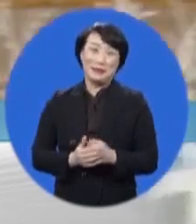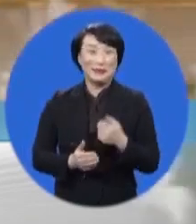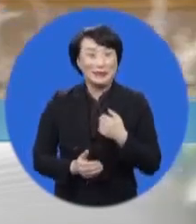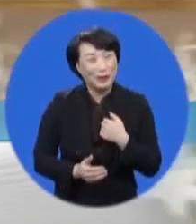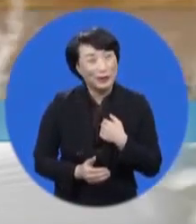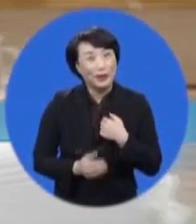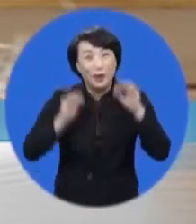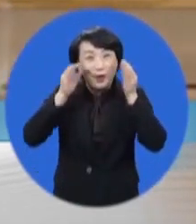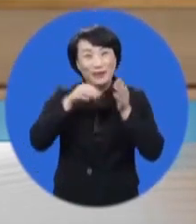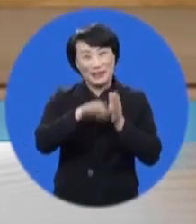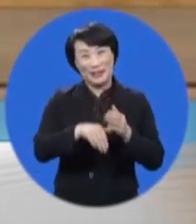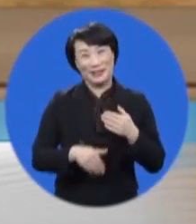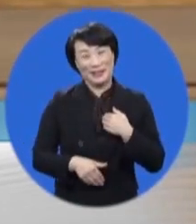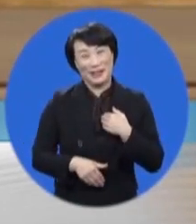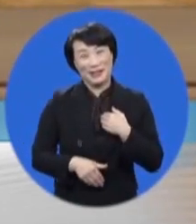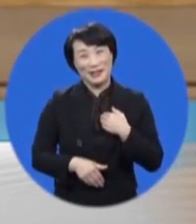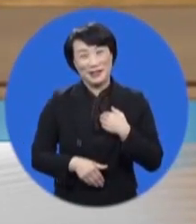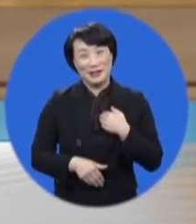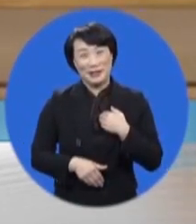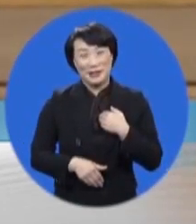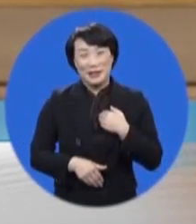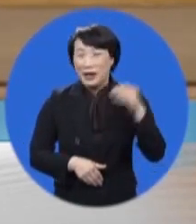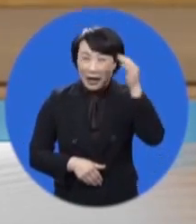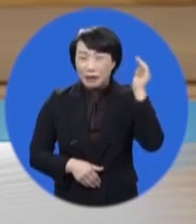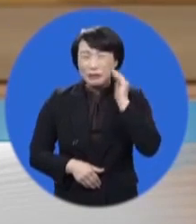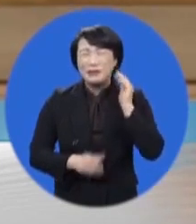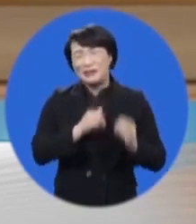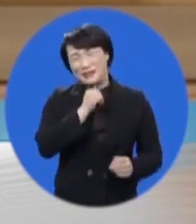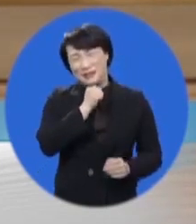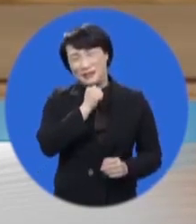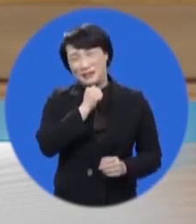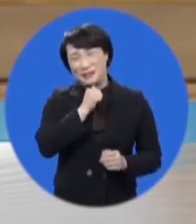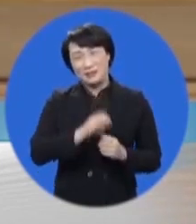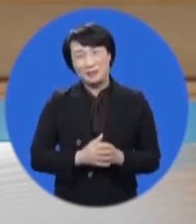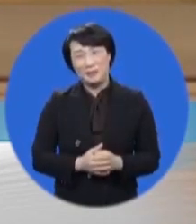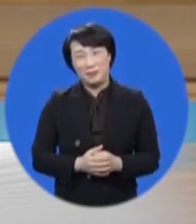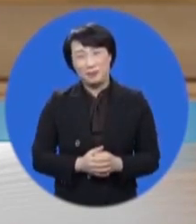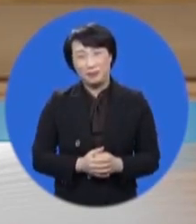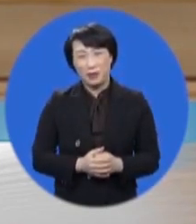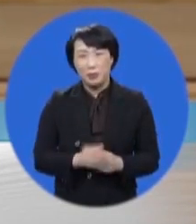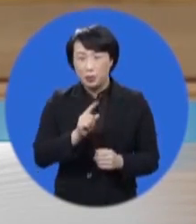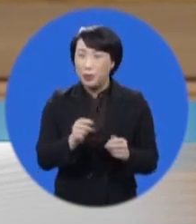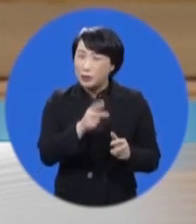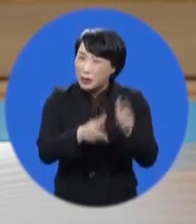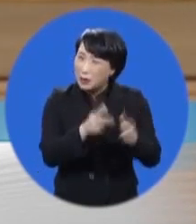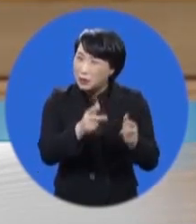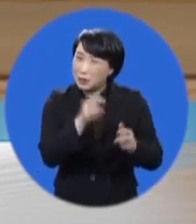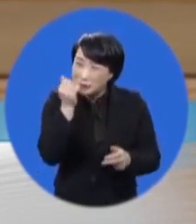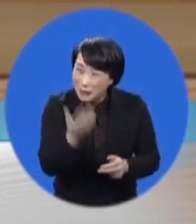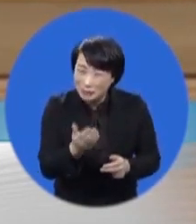저는 제가 어렸을 때 우리나라가 가난했죠. 무슨 산업이